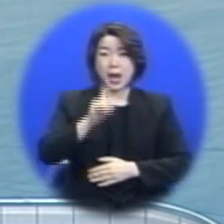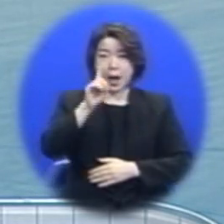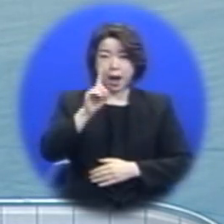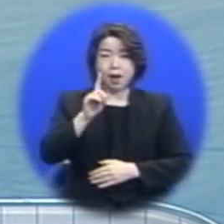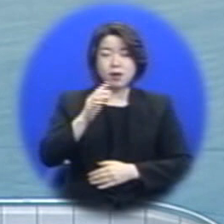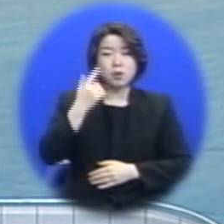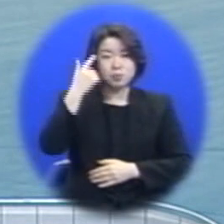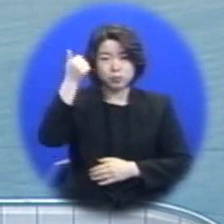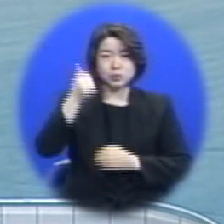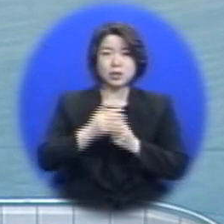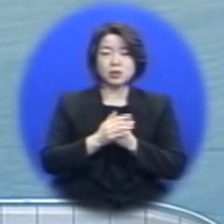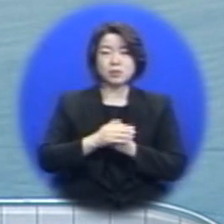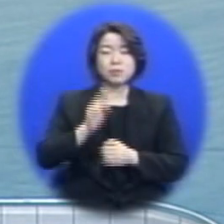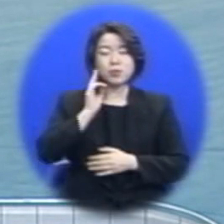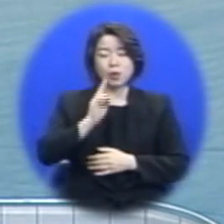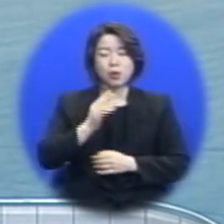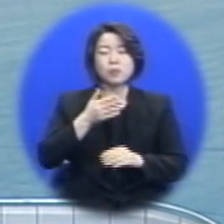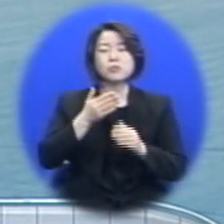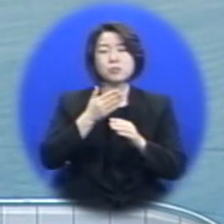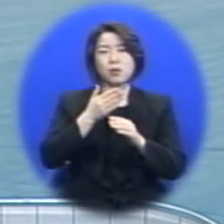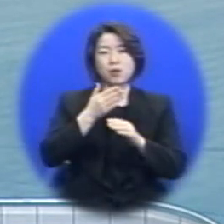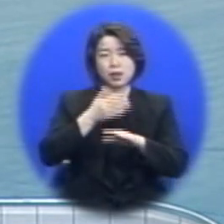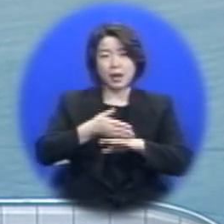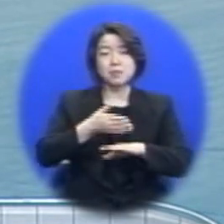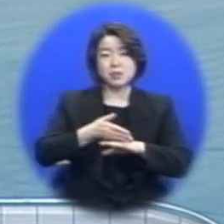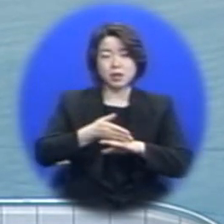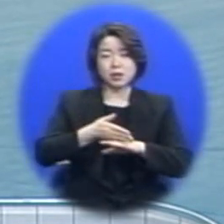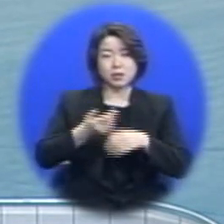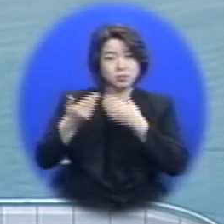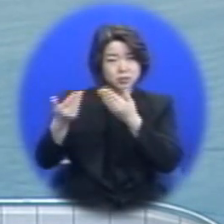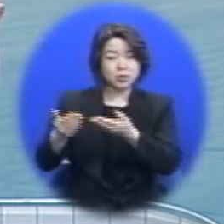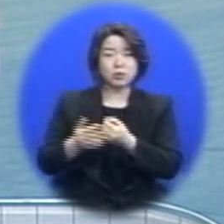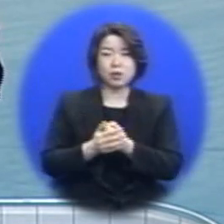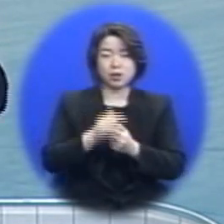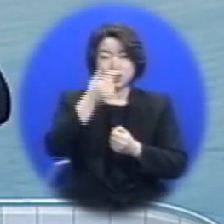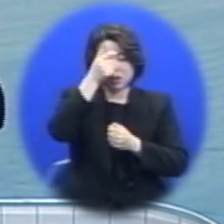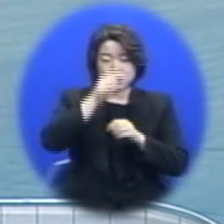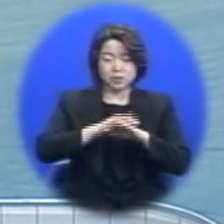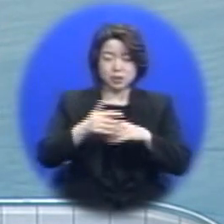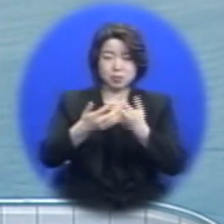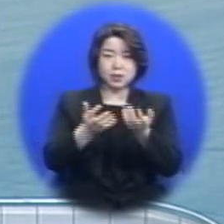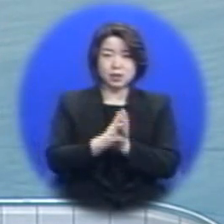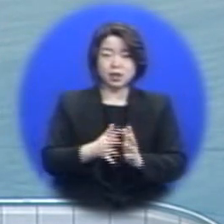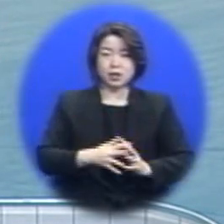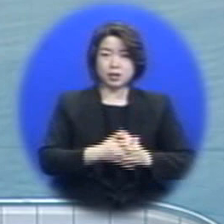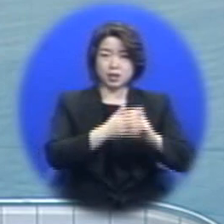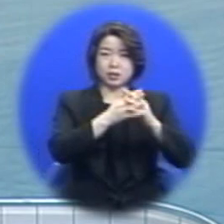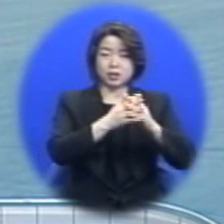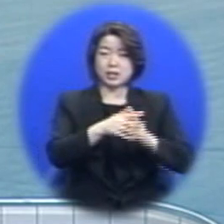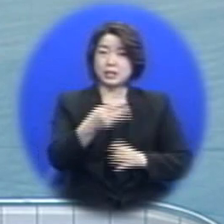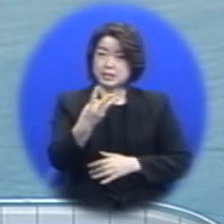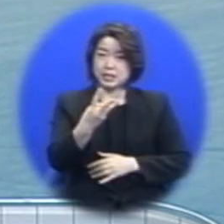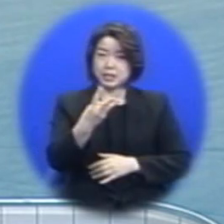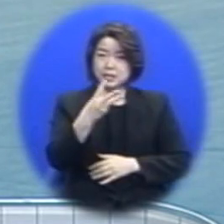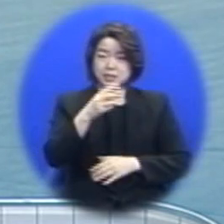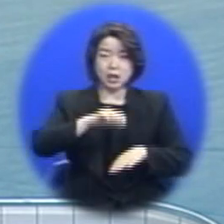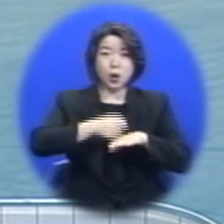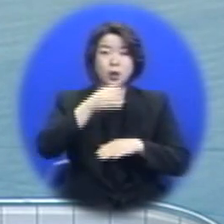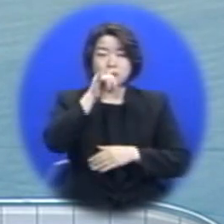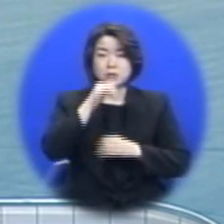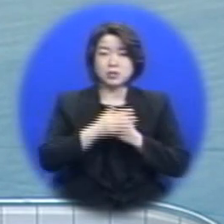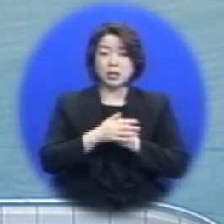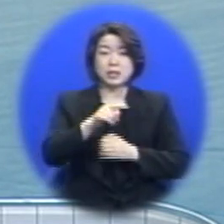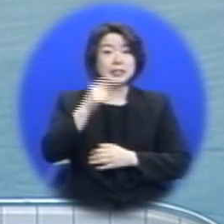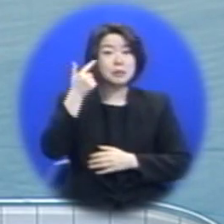목사님은 너무 감사했어요. 예배당을 건축하면 흔히 이런 세 가지 징크스가 있습니다. 그